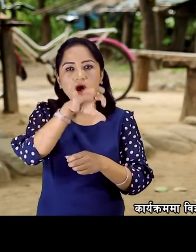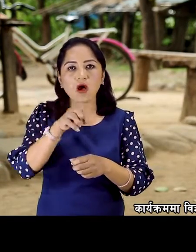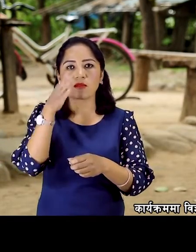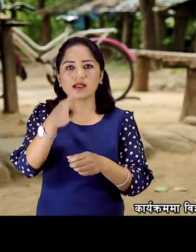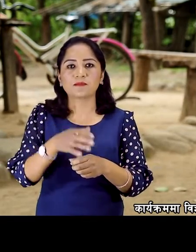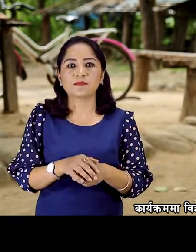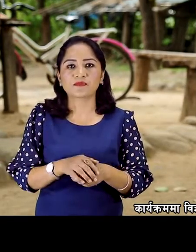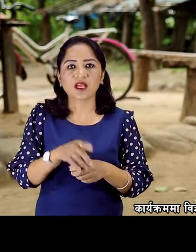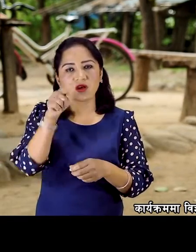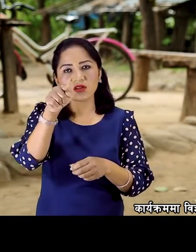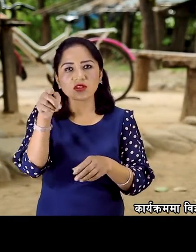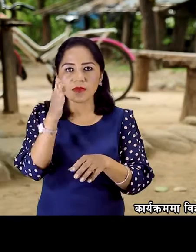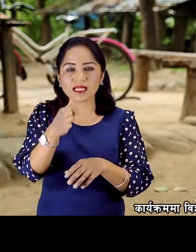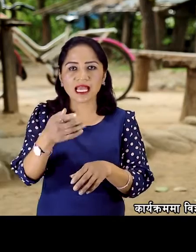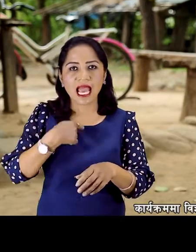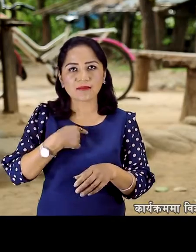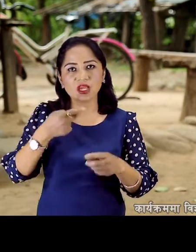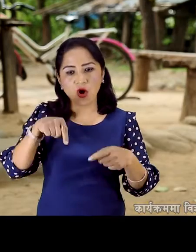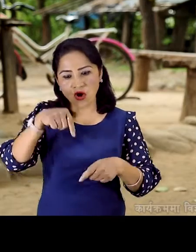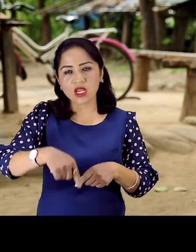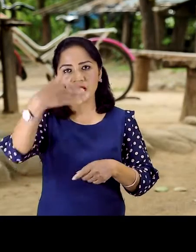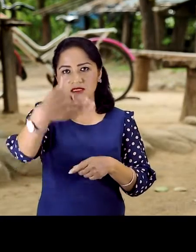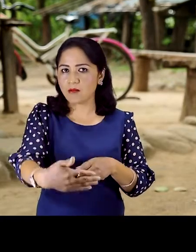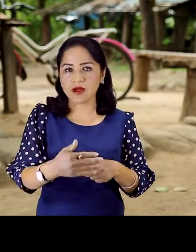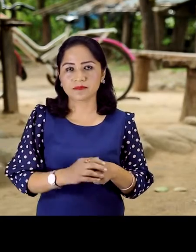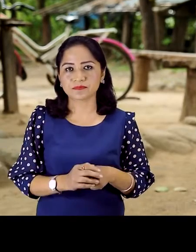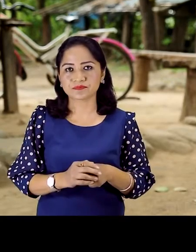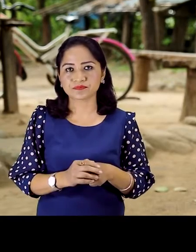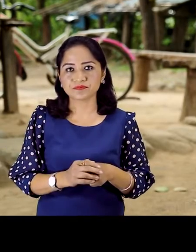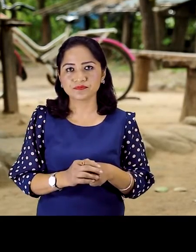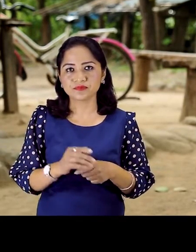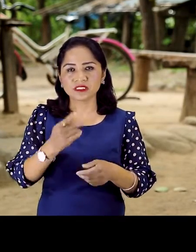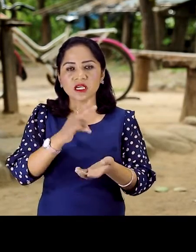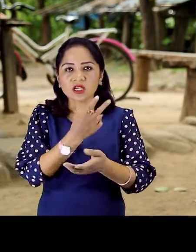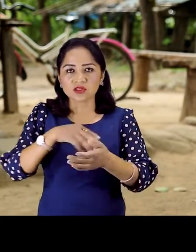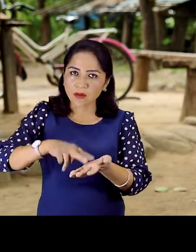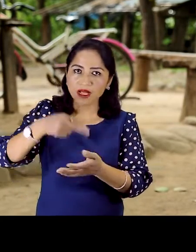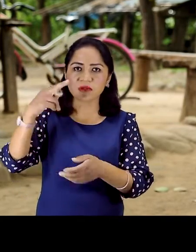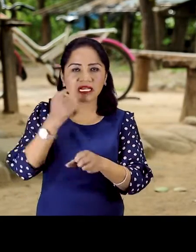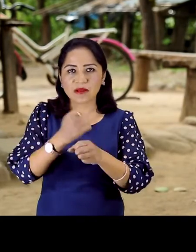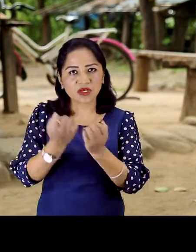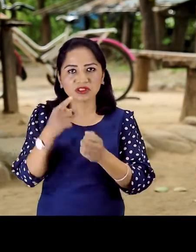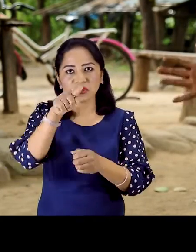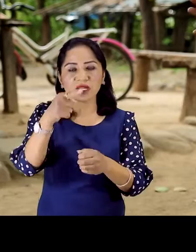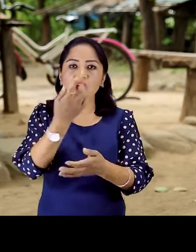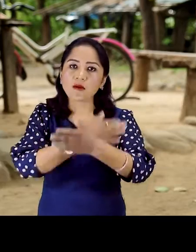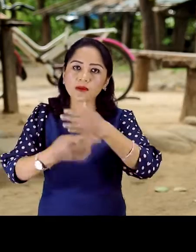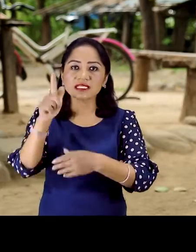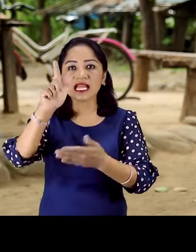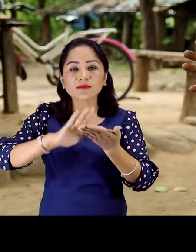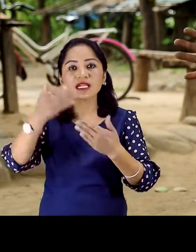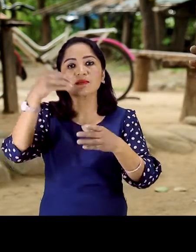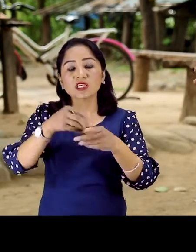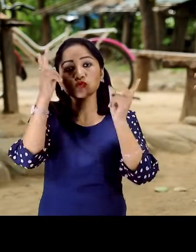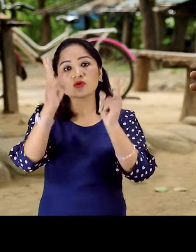सभायले के बांचर मने अरू सम्मद था फाघ्राफ के मले